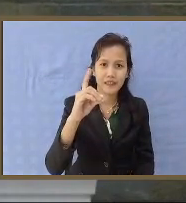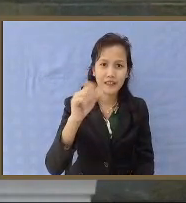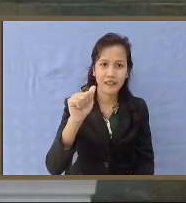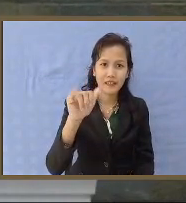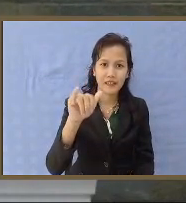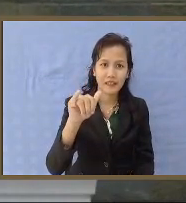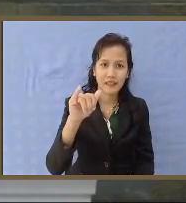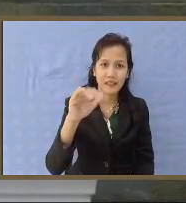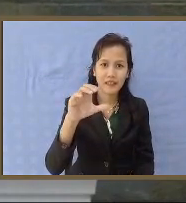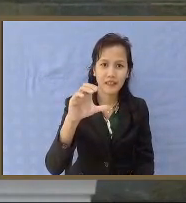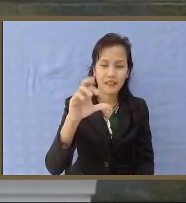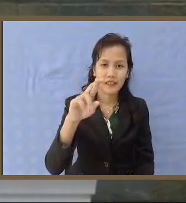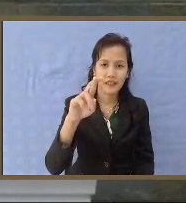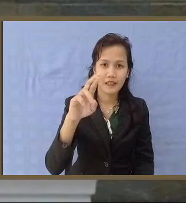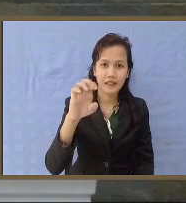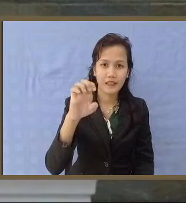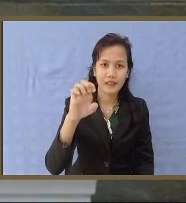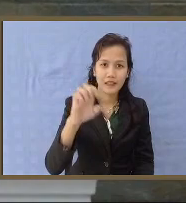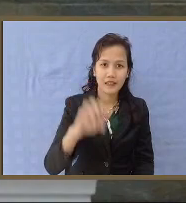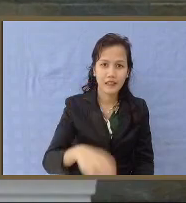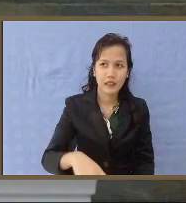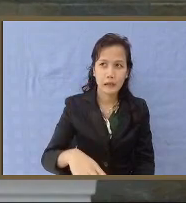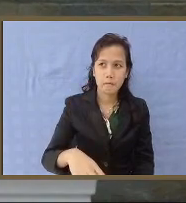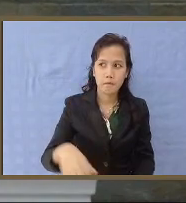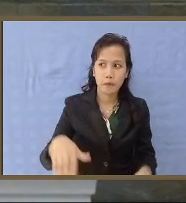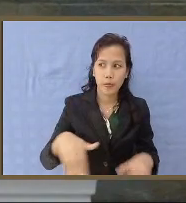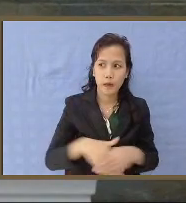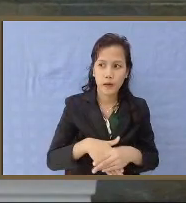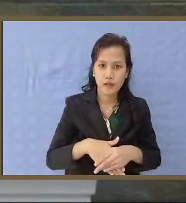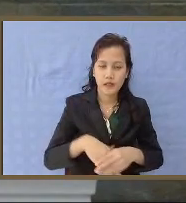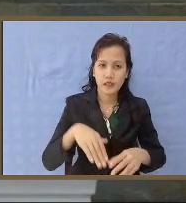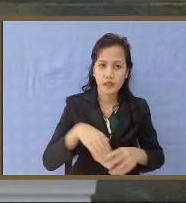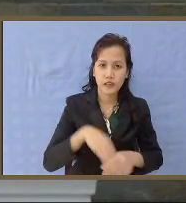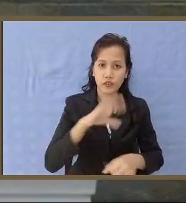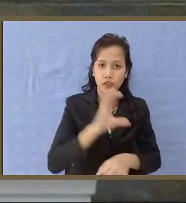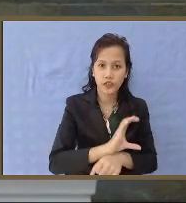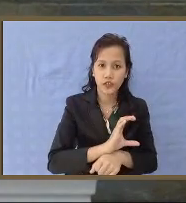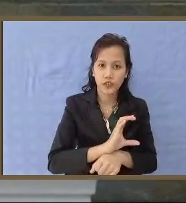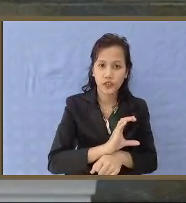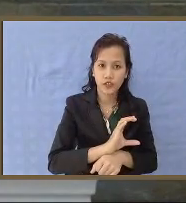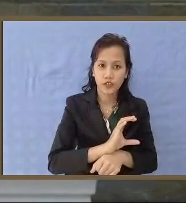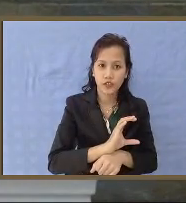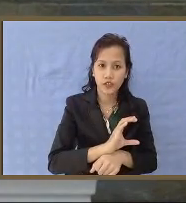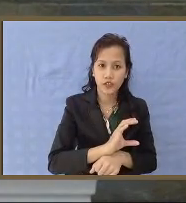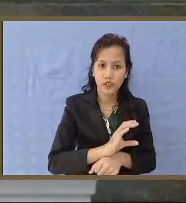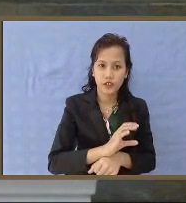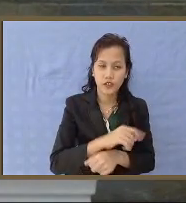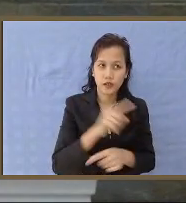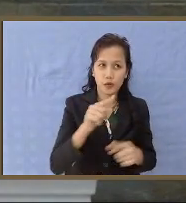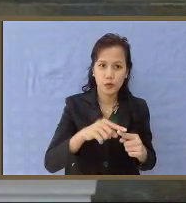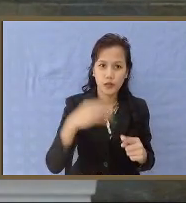Kinakasal sa church. Pagka namatay, saan pupunta? Sa funeral homes.